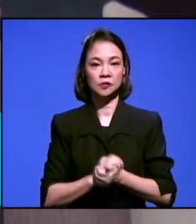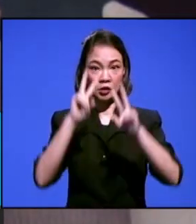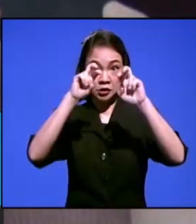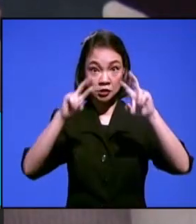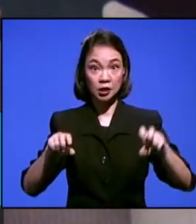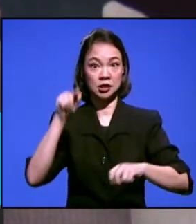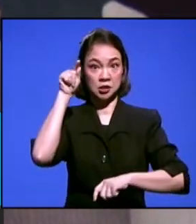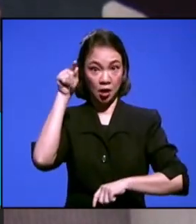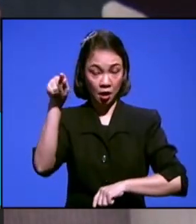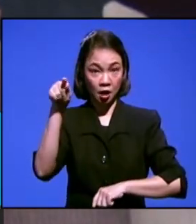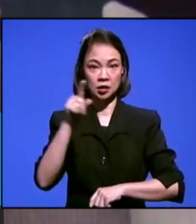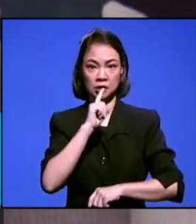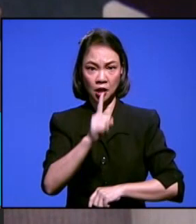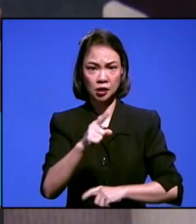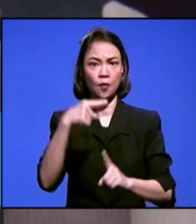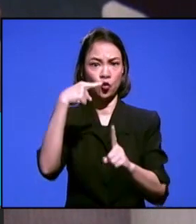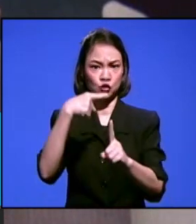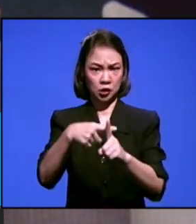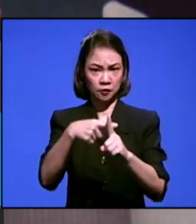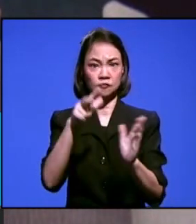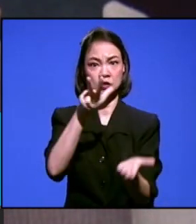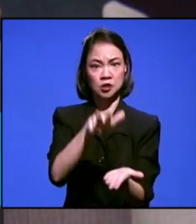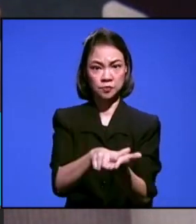sana, ternyata positif corona.